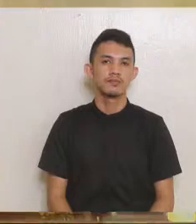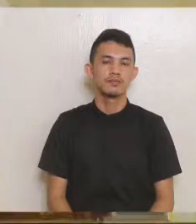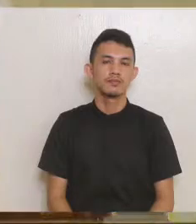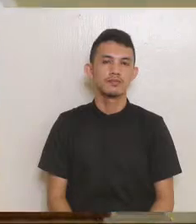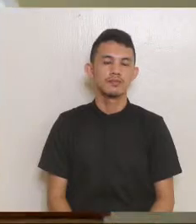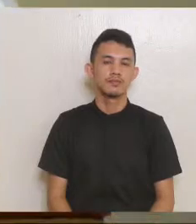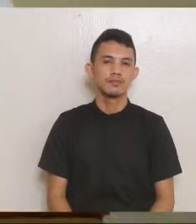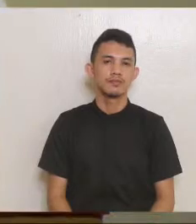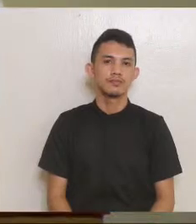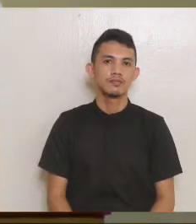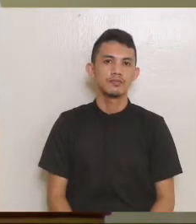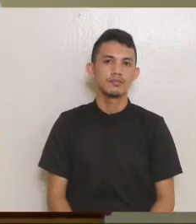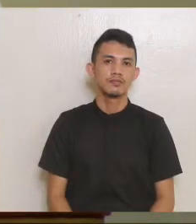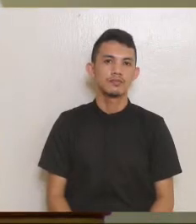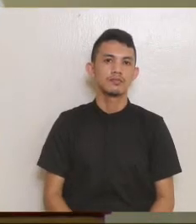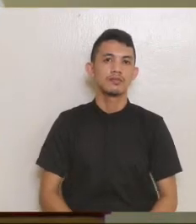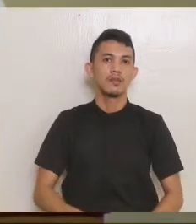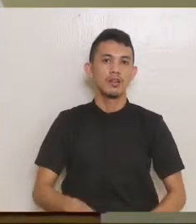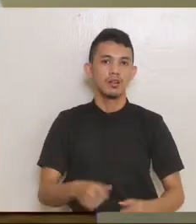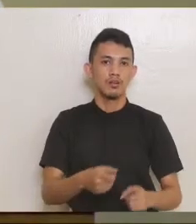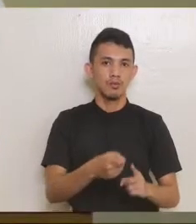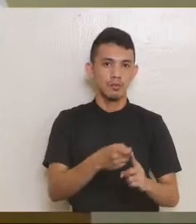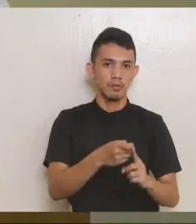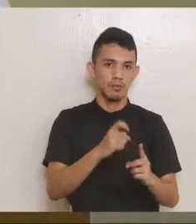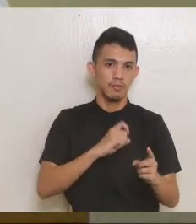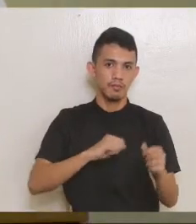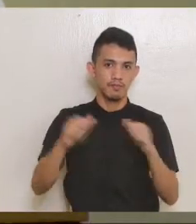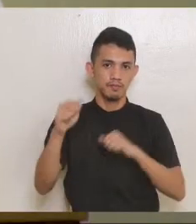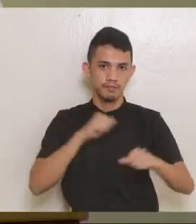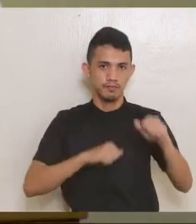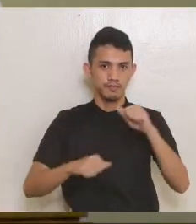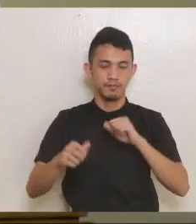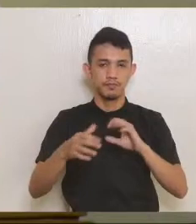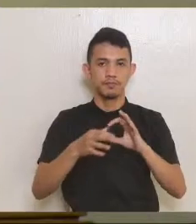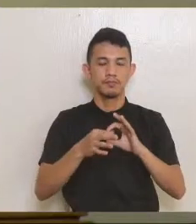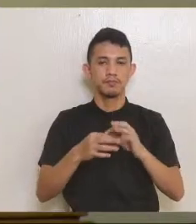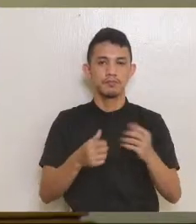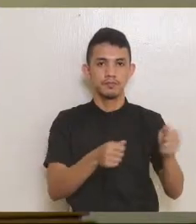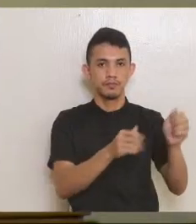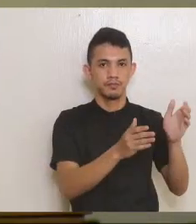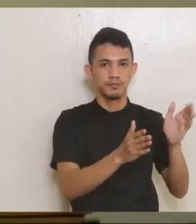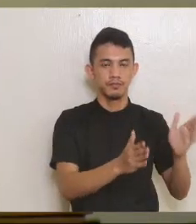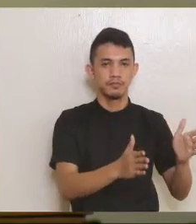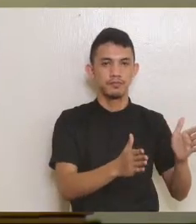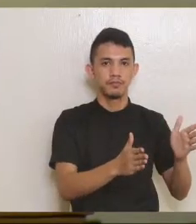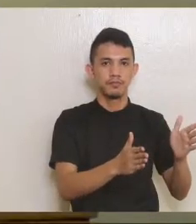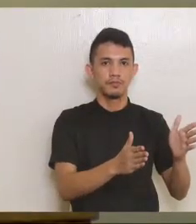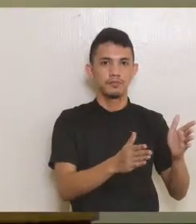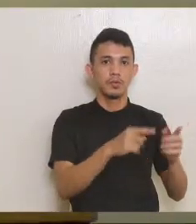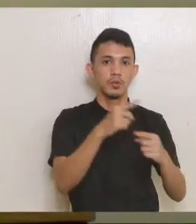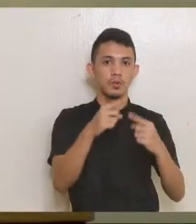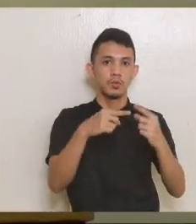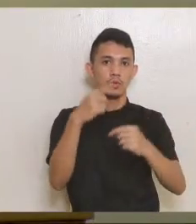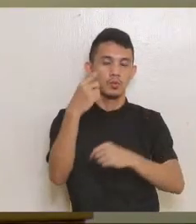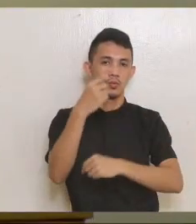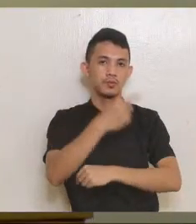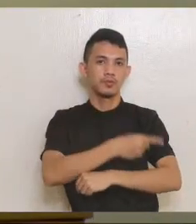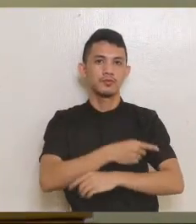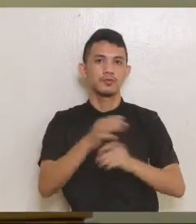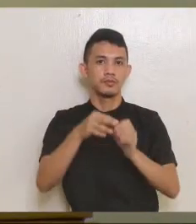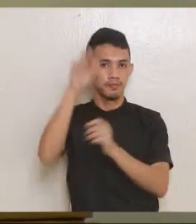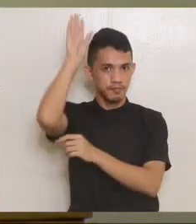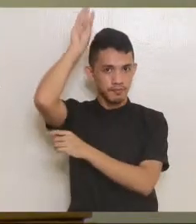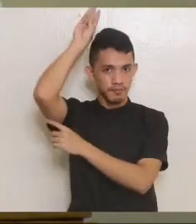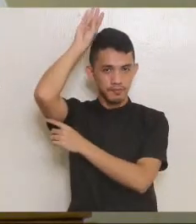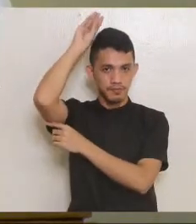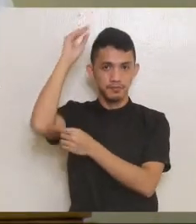Kinutlo gikan sa mga buhat sa mga apostoles. Sa pag-abot na sa adlaw sa Pentecostes,